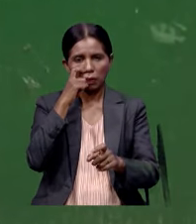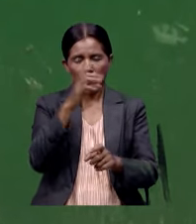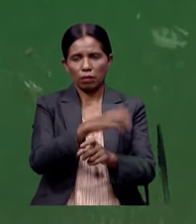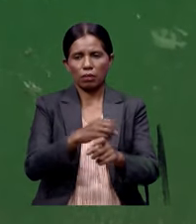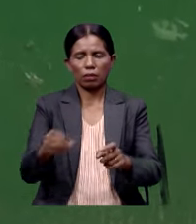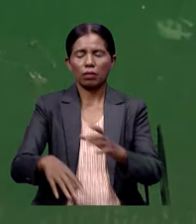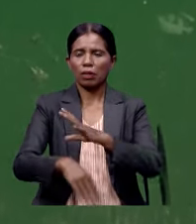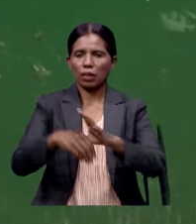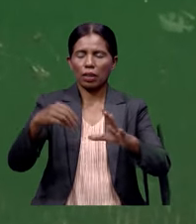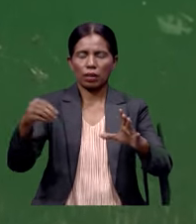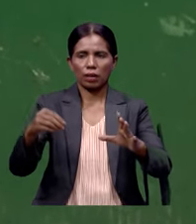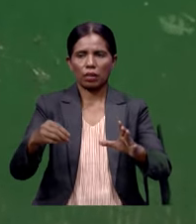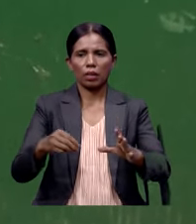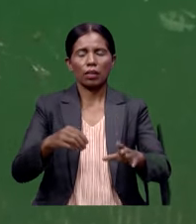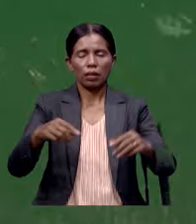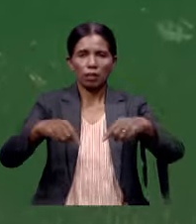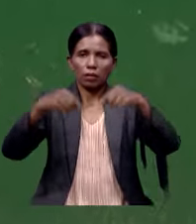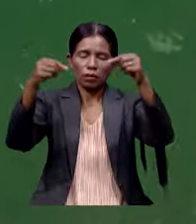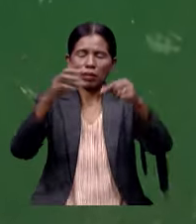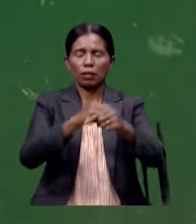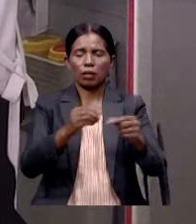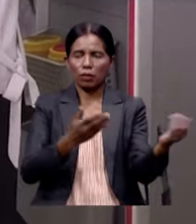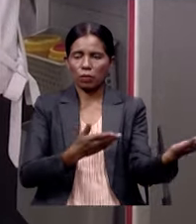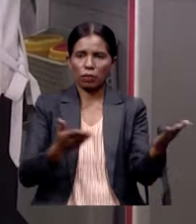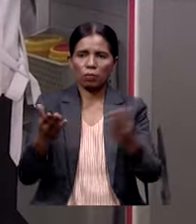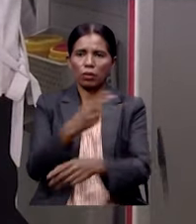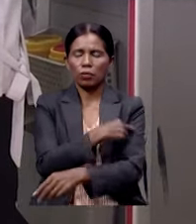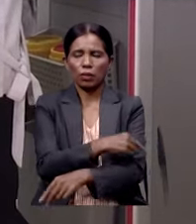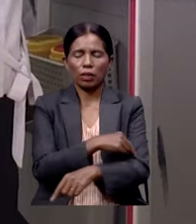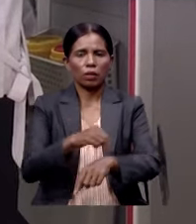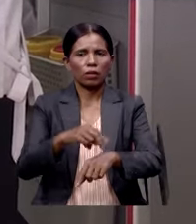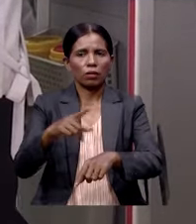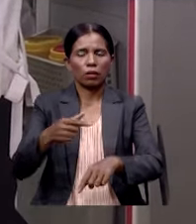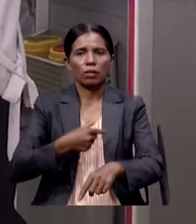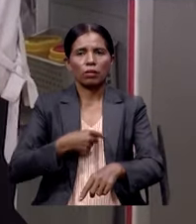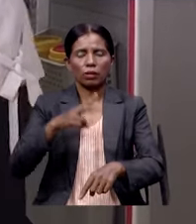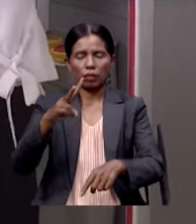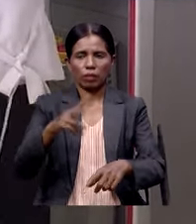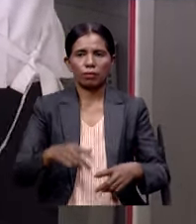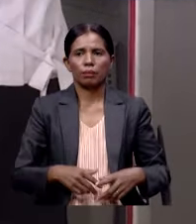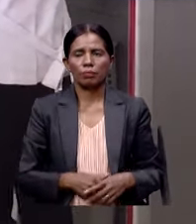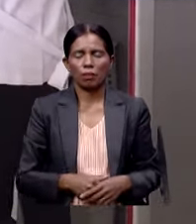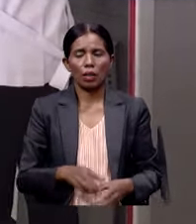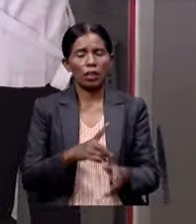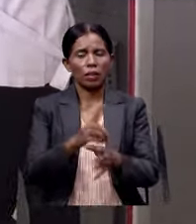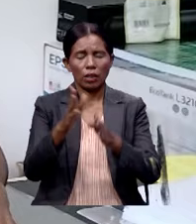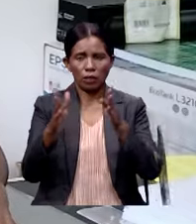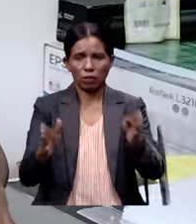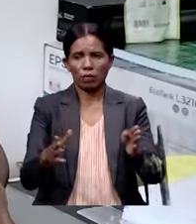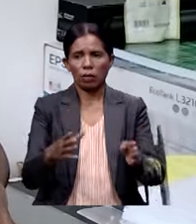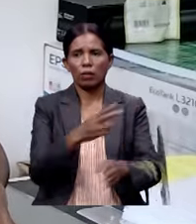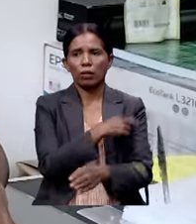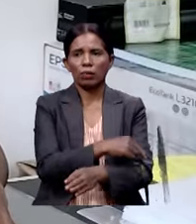hasai raisis, obrigado paciente sira tenki transferencia ba Ospital Nasional Guido Valdares, hodi hasai raisis. Diretor apoio diagnostiku